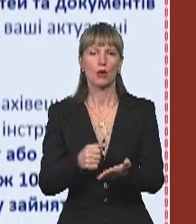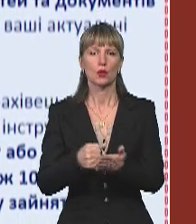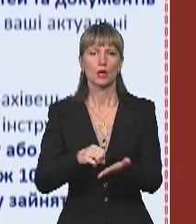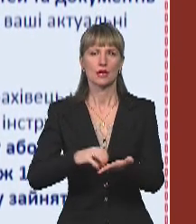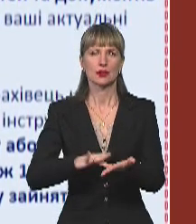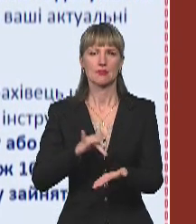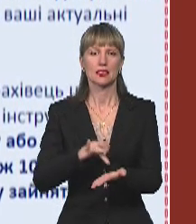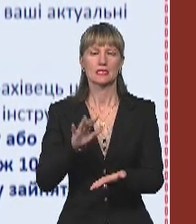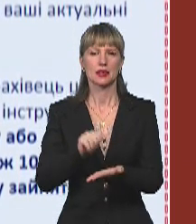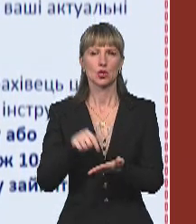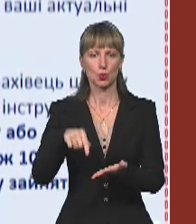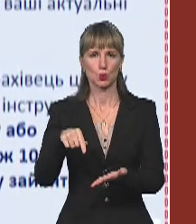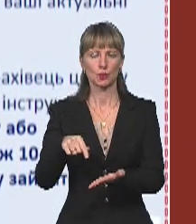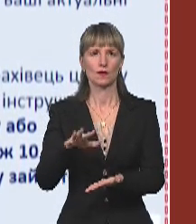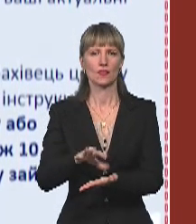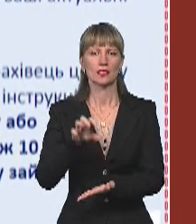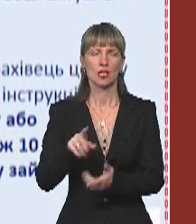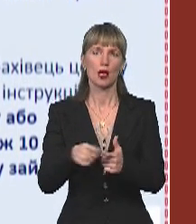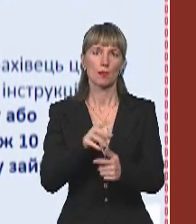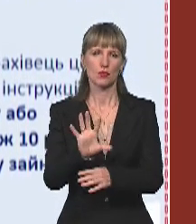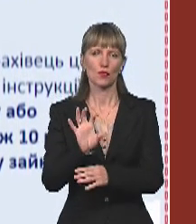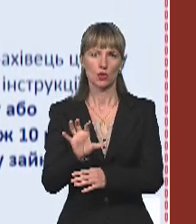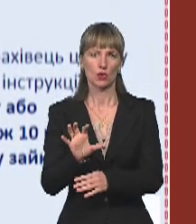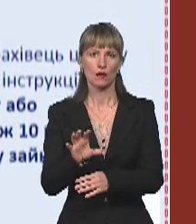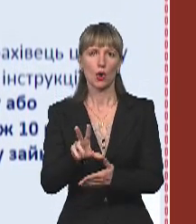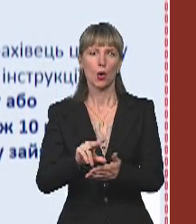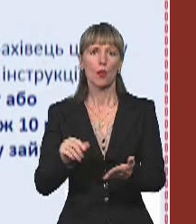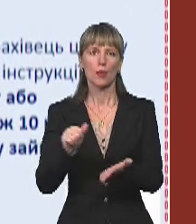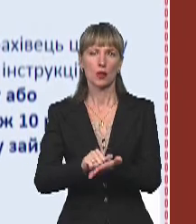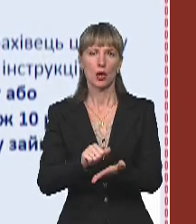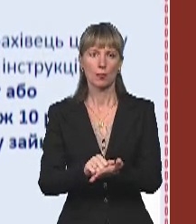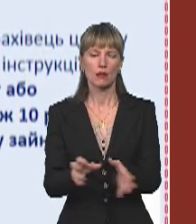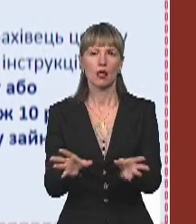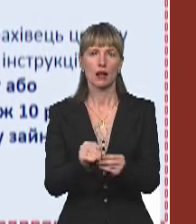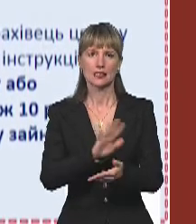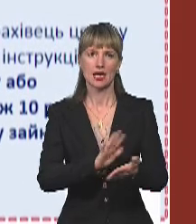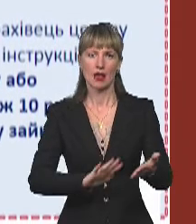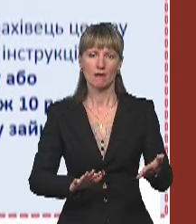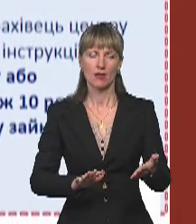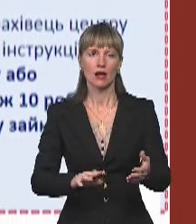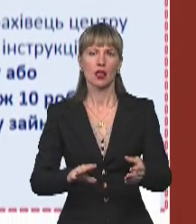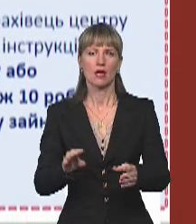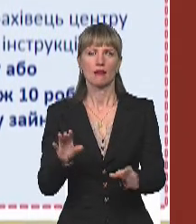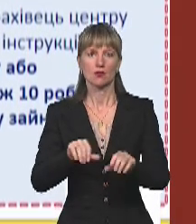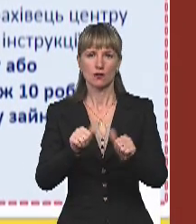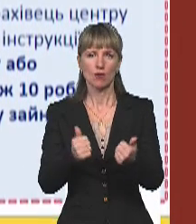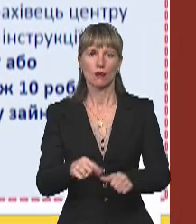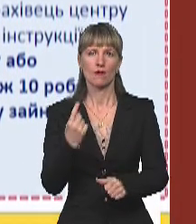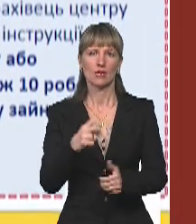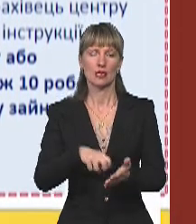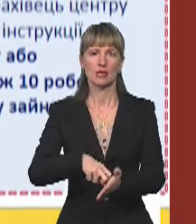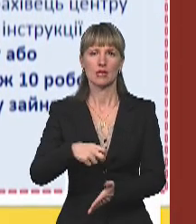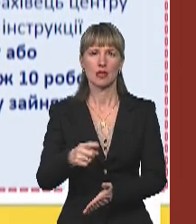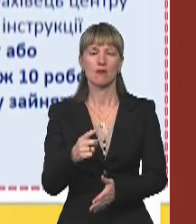зайнятості тут. Відскануйте або сфотографуйте їх. Копії документів разом із заявами сформуйте в єдиний лист. Важливо,